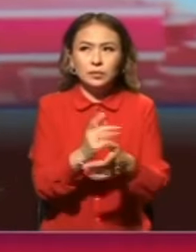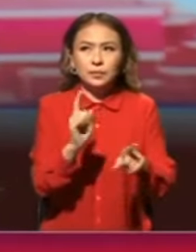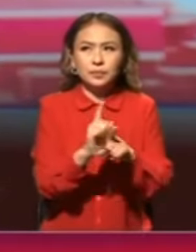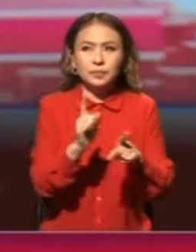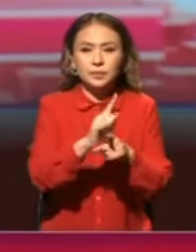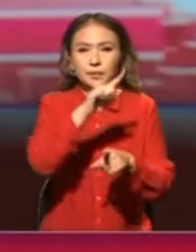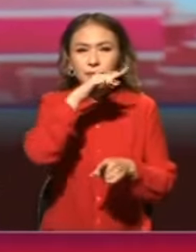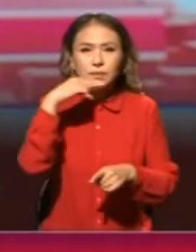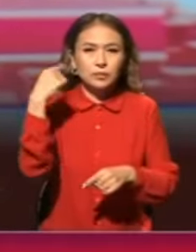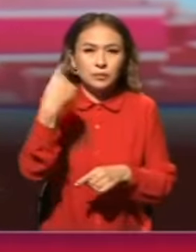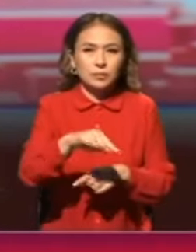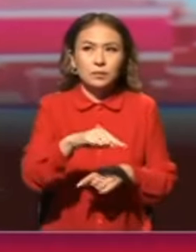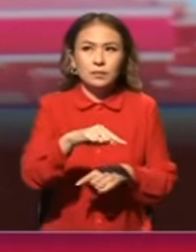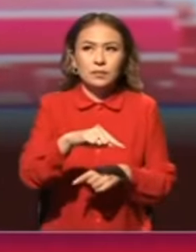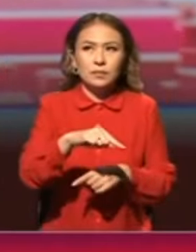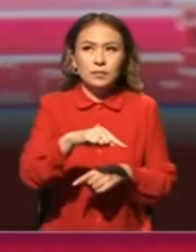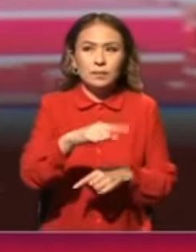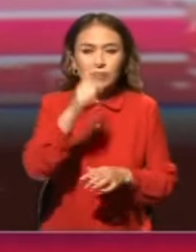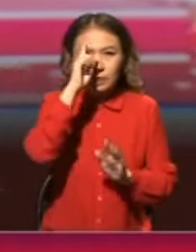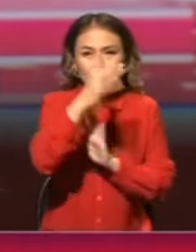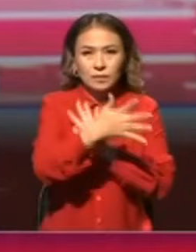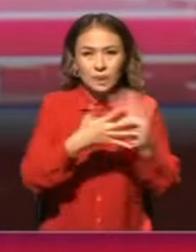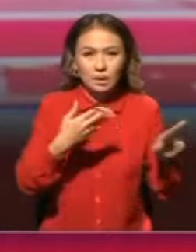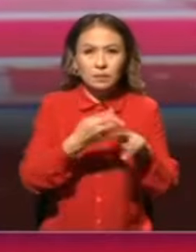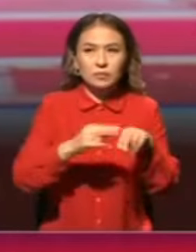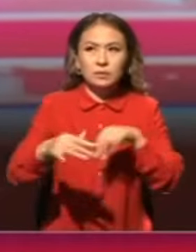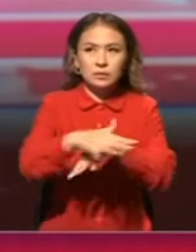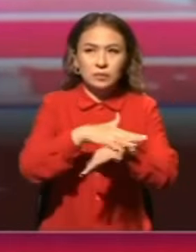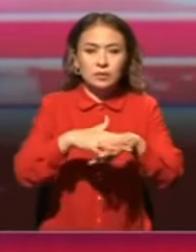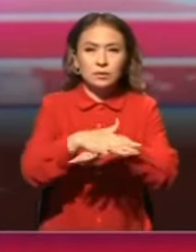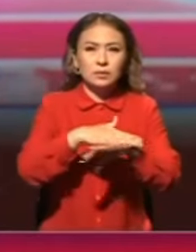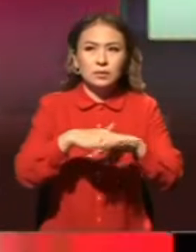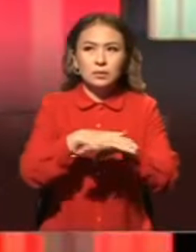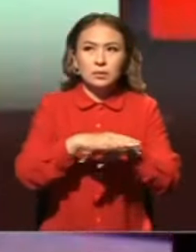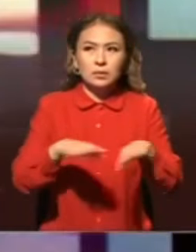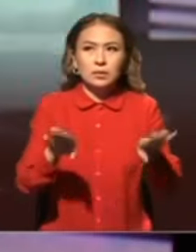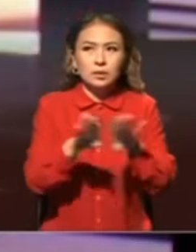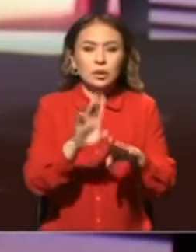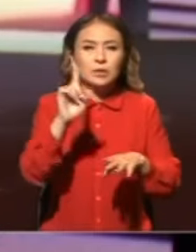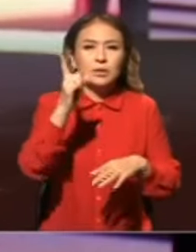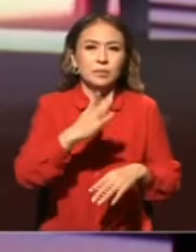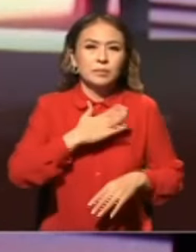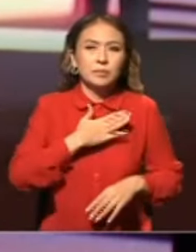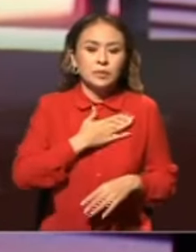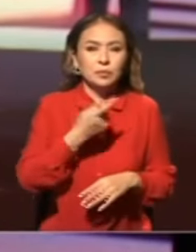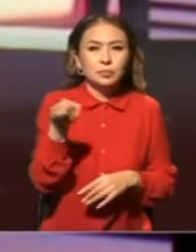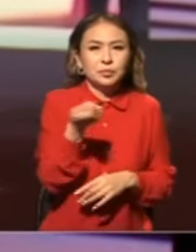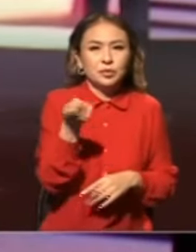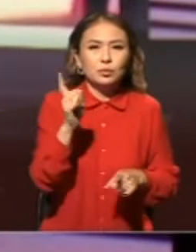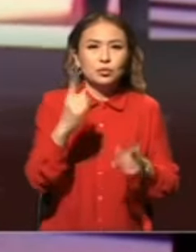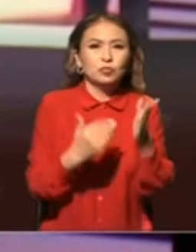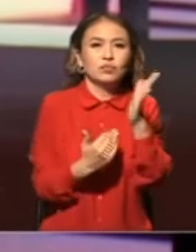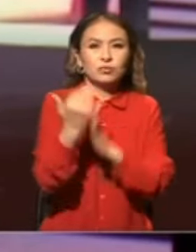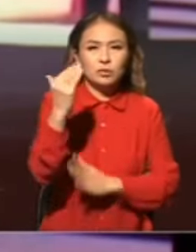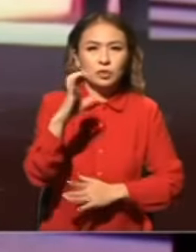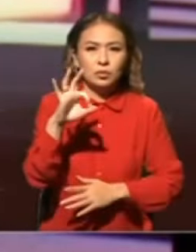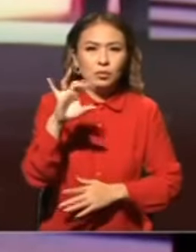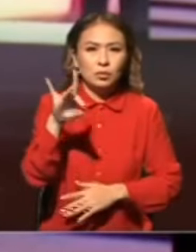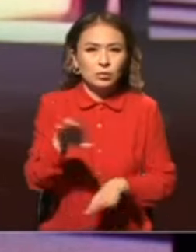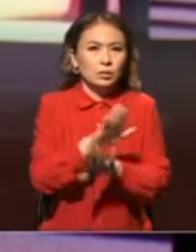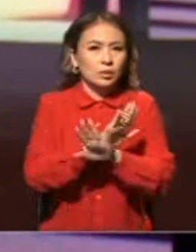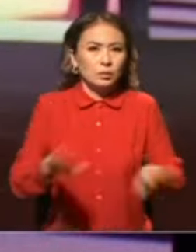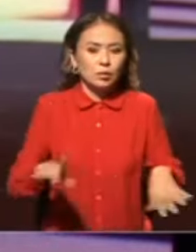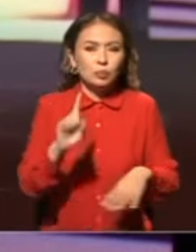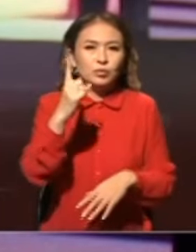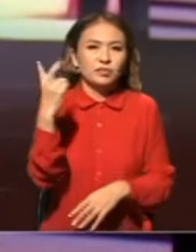де Ресейдің өнімі, түсінемін, нарықтың аты нарық. Дегенмен де неге біздің бидайымыз ең жоғарғы сорттық емес,